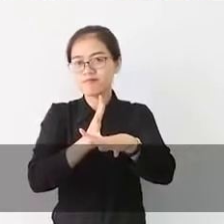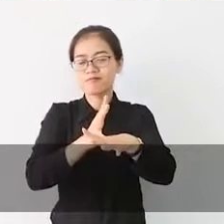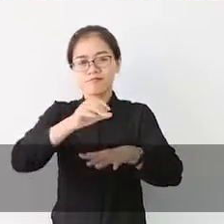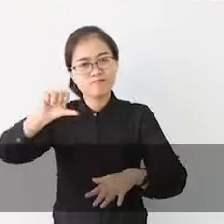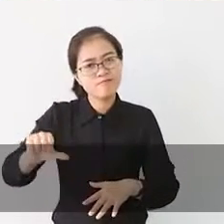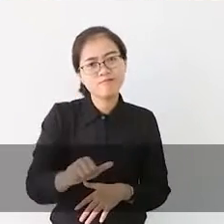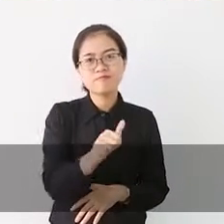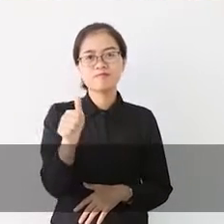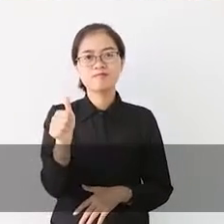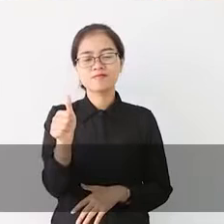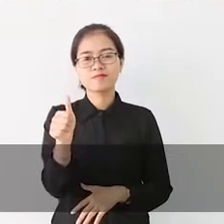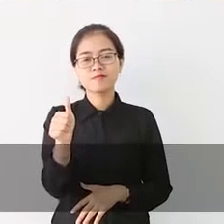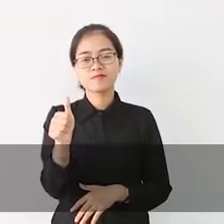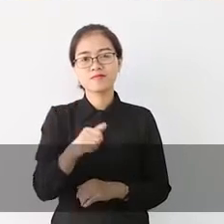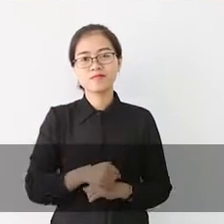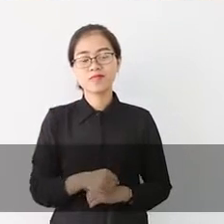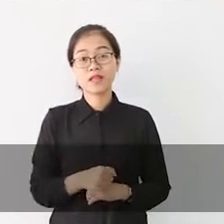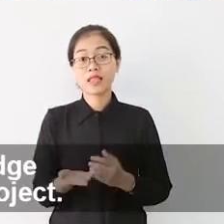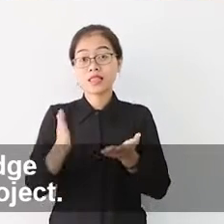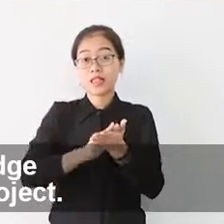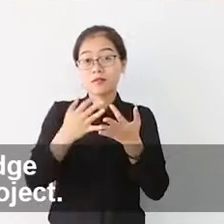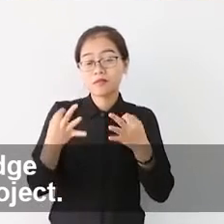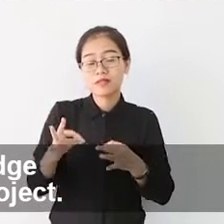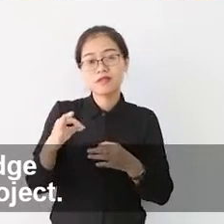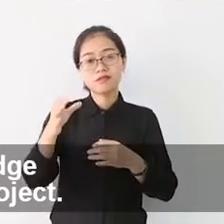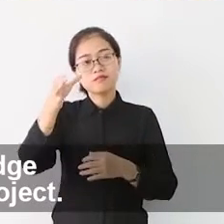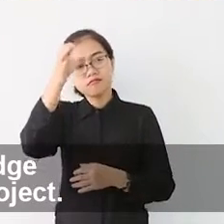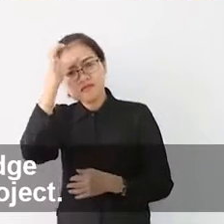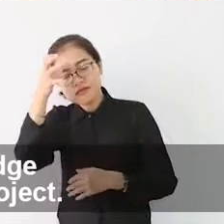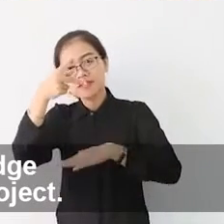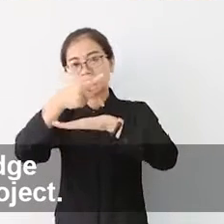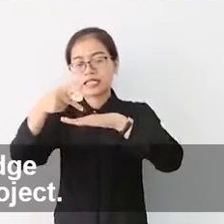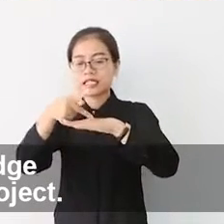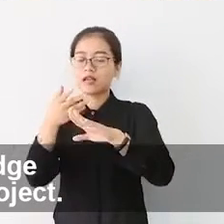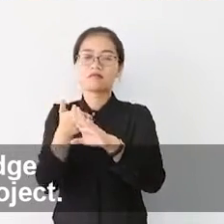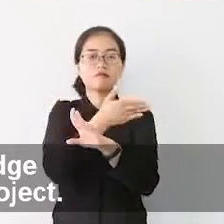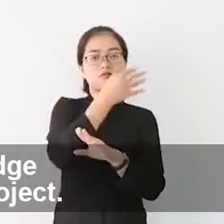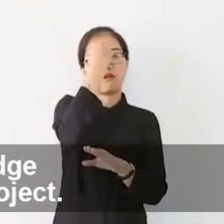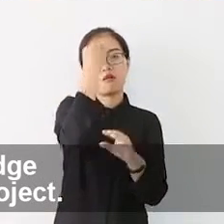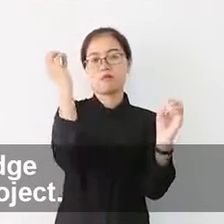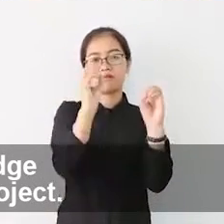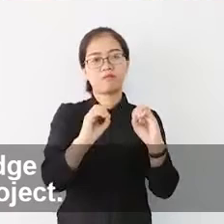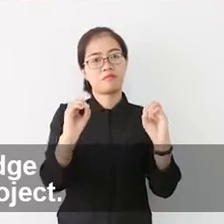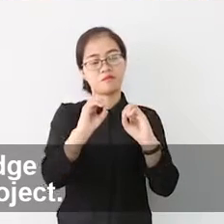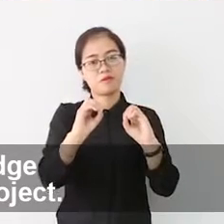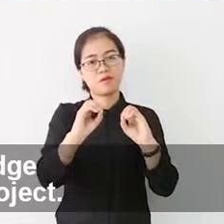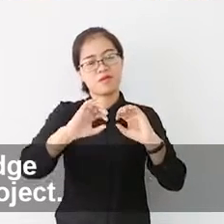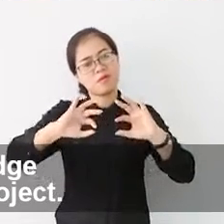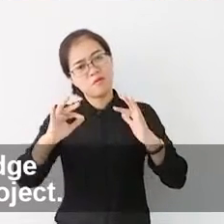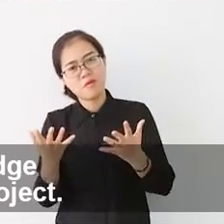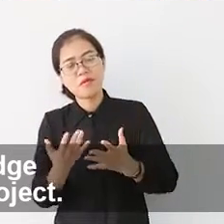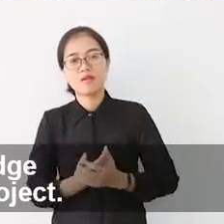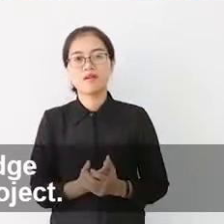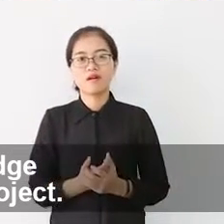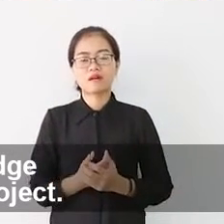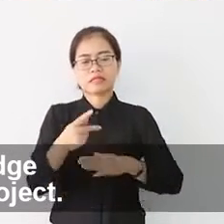tức là tự tin, được hỗ trợ thêm những cái kiến thức, những cái kỹ năng mà có lẽ là trước đây các bạn không hiểu hết hoặc